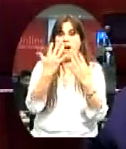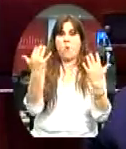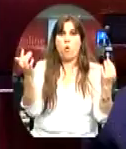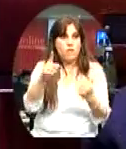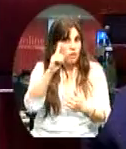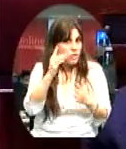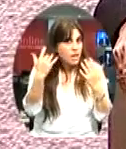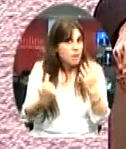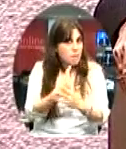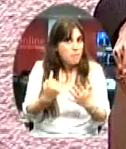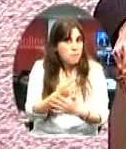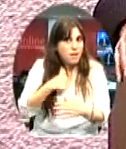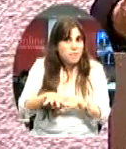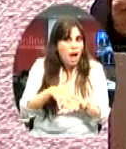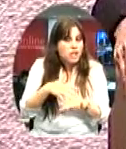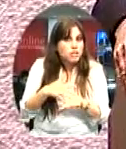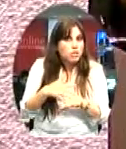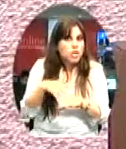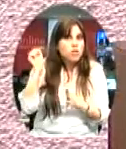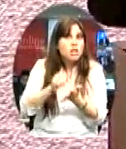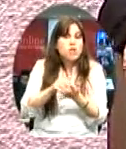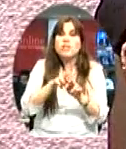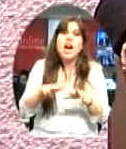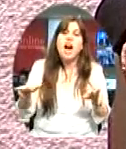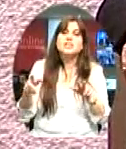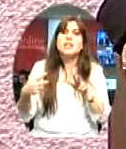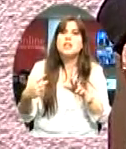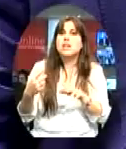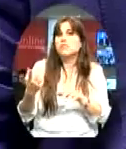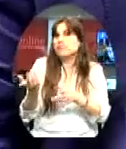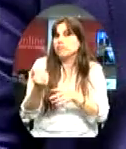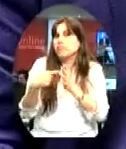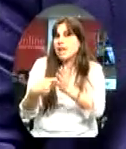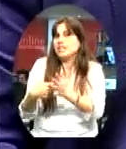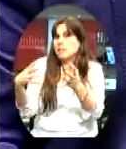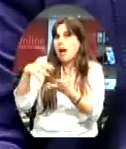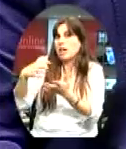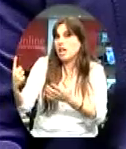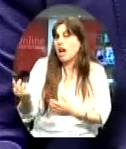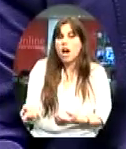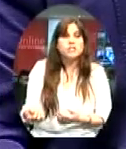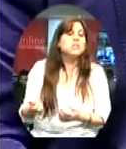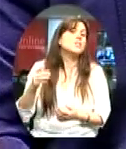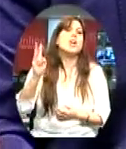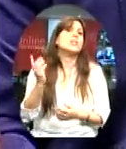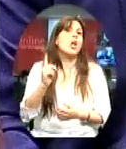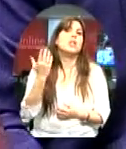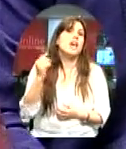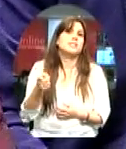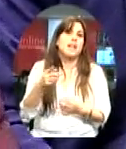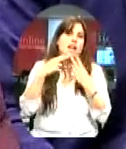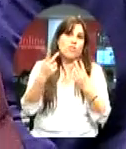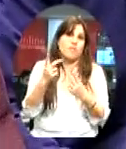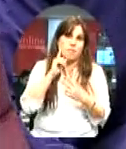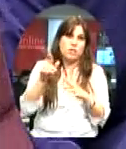כמה פעמים אני מרגיש שעיתון הארץ מייצג רק מחנה אחד? שטייניץ לא היה צריך להשיב בשם הממשלה. את זה היה צריך